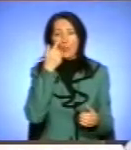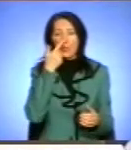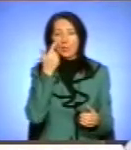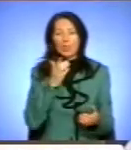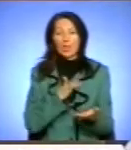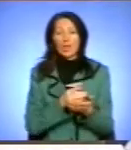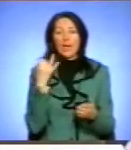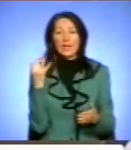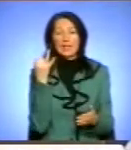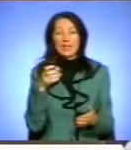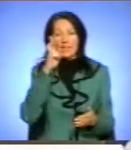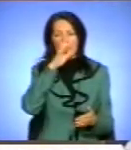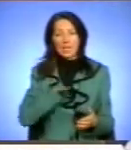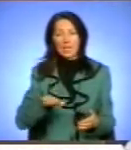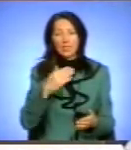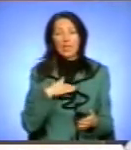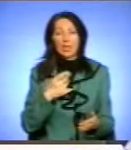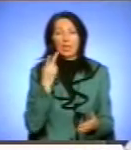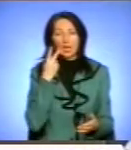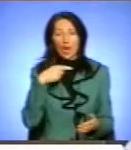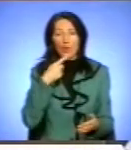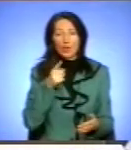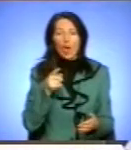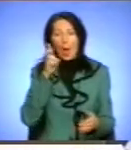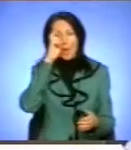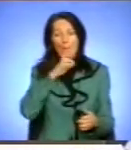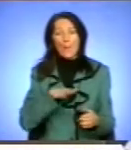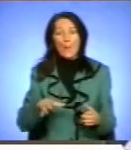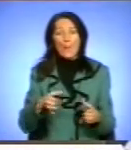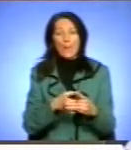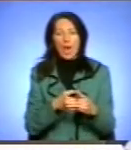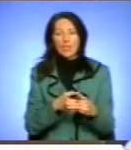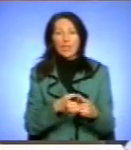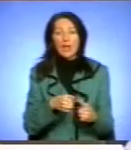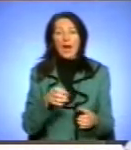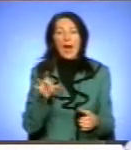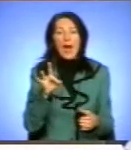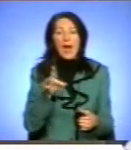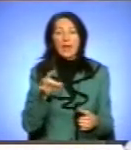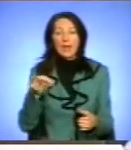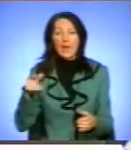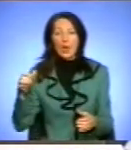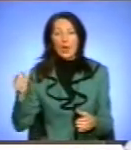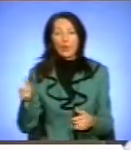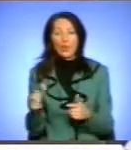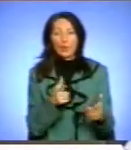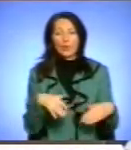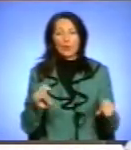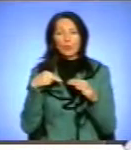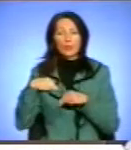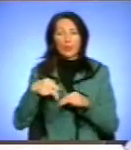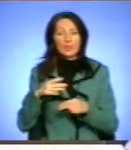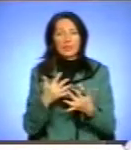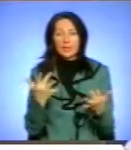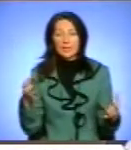Тому я вже заявляв, що партія регіонів готова до співпраці з усіма конструктивними силами,